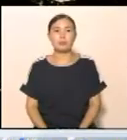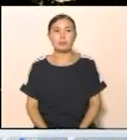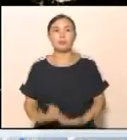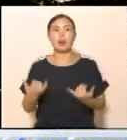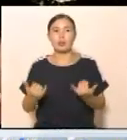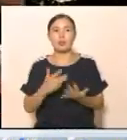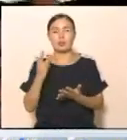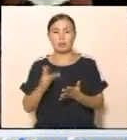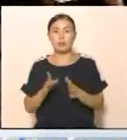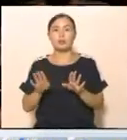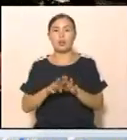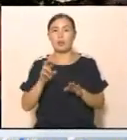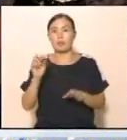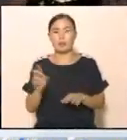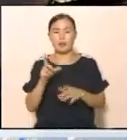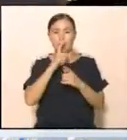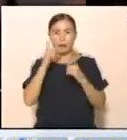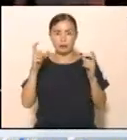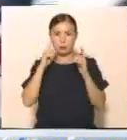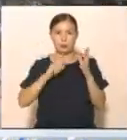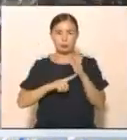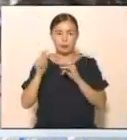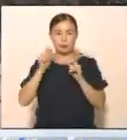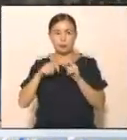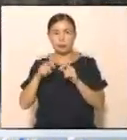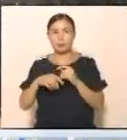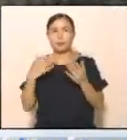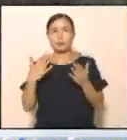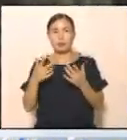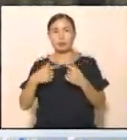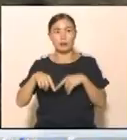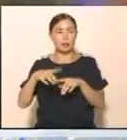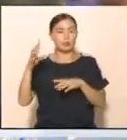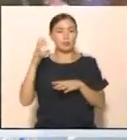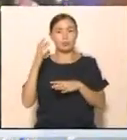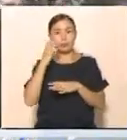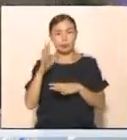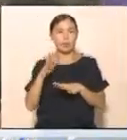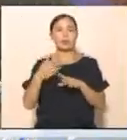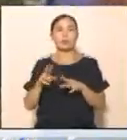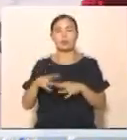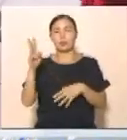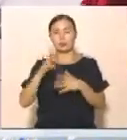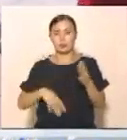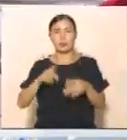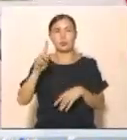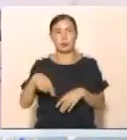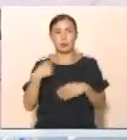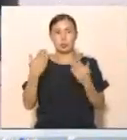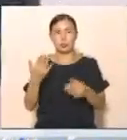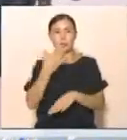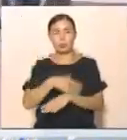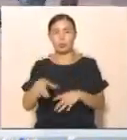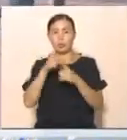Қазір қалада да маскасыз жүргендер тексеру басталып кетті. Жаңа ереженің орындалуын қадағалап жүрген сақшылар енді көшеде бетпердесіз